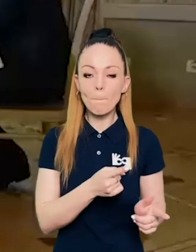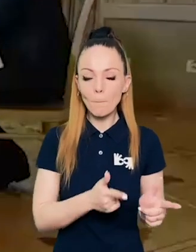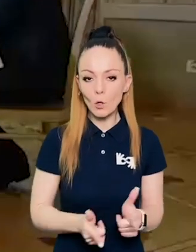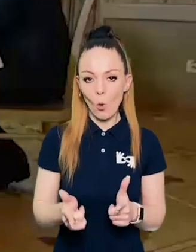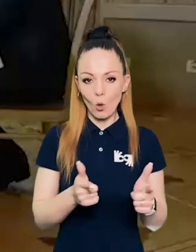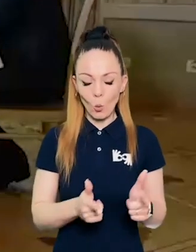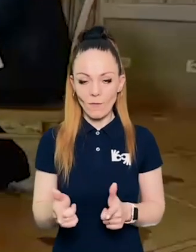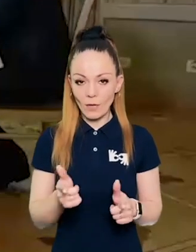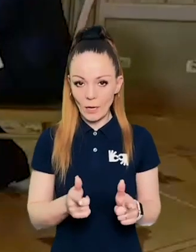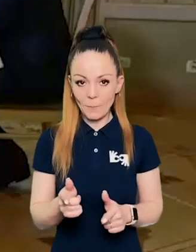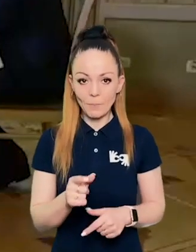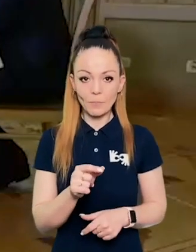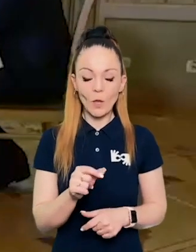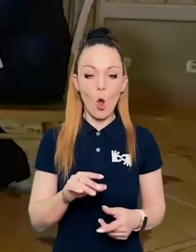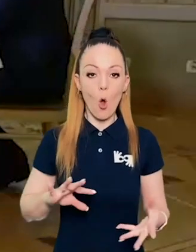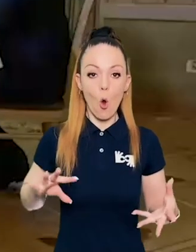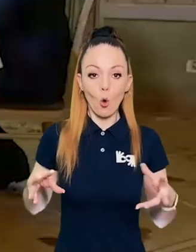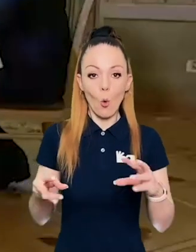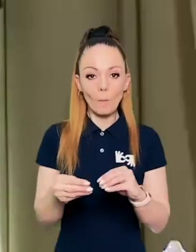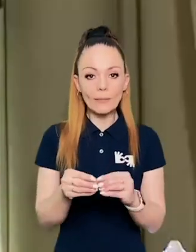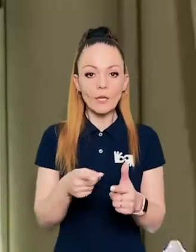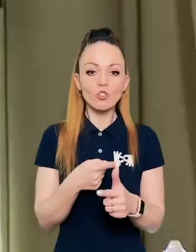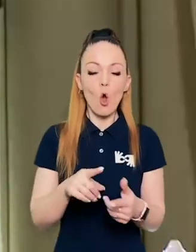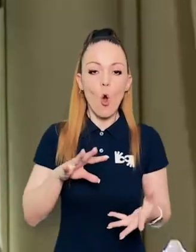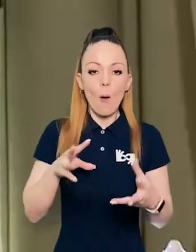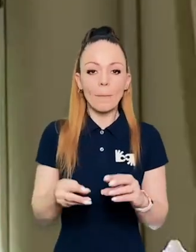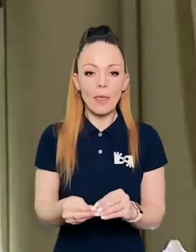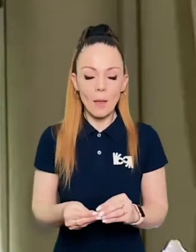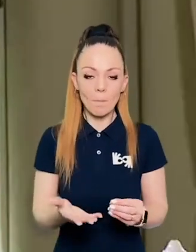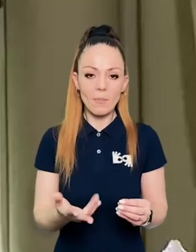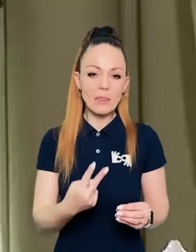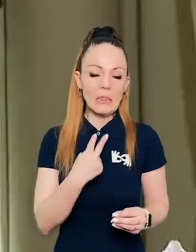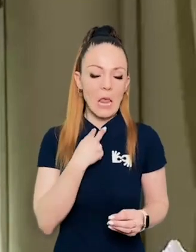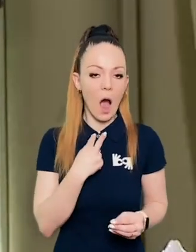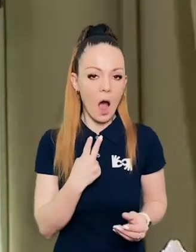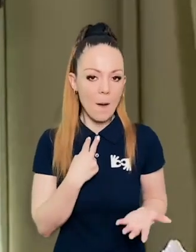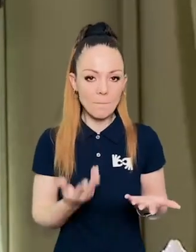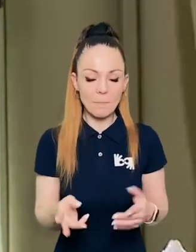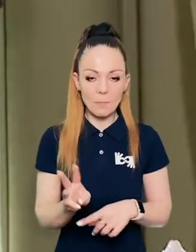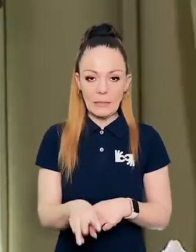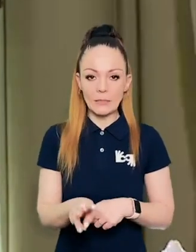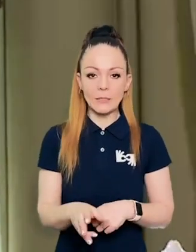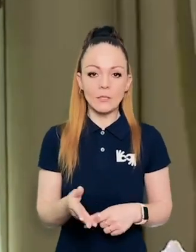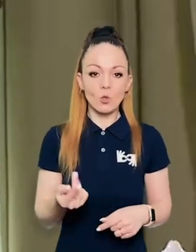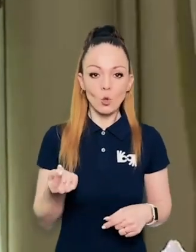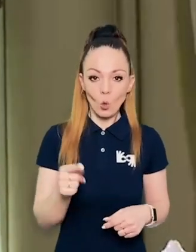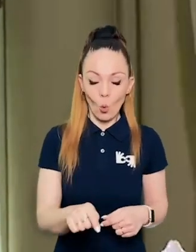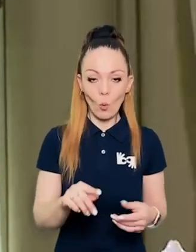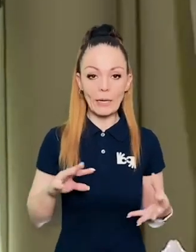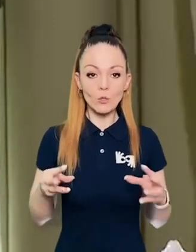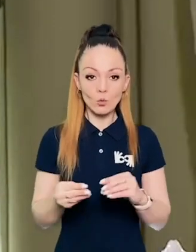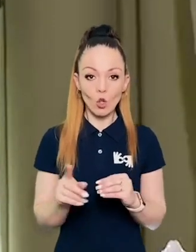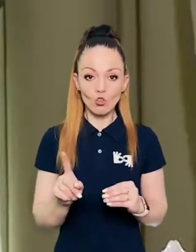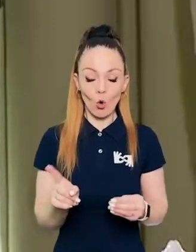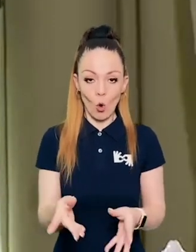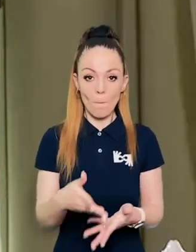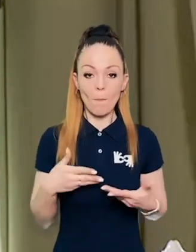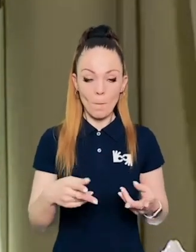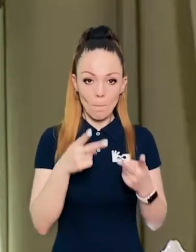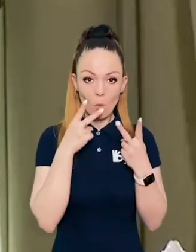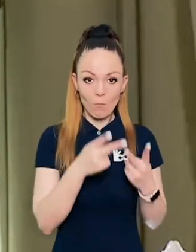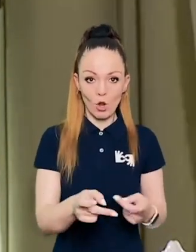відбувається підготовка та чи інша. Обсяг, чи об'єм, чи нахабність